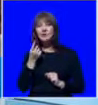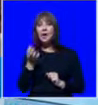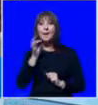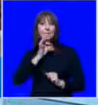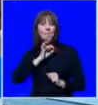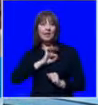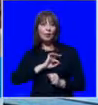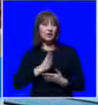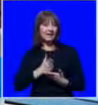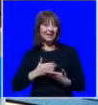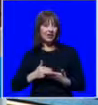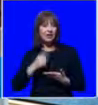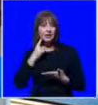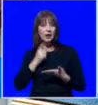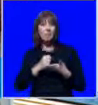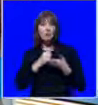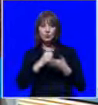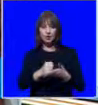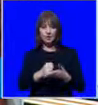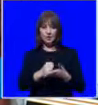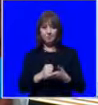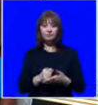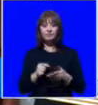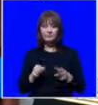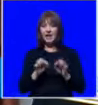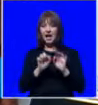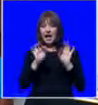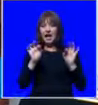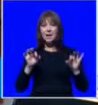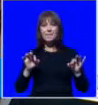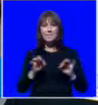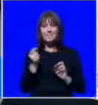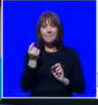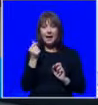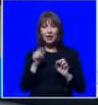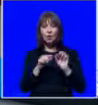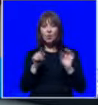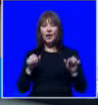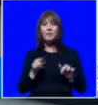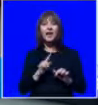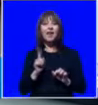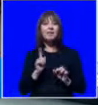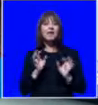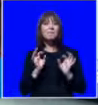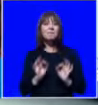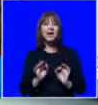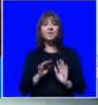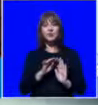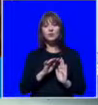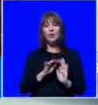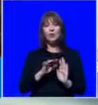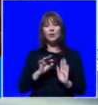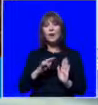приходната част на бюджета или по-скоро макрорамката, оттам да тръгнем, макрорамката е неправилно планиране, е твърдо оптимистично